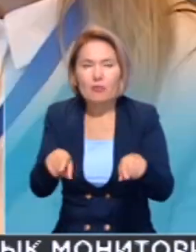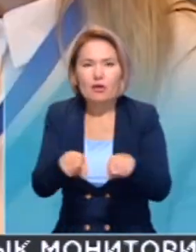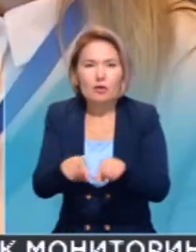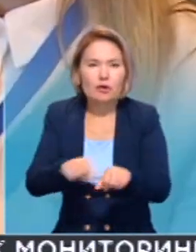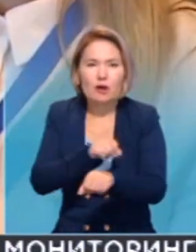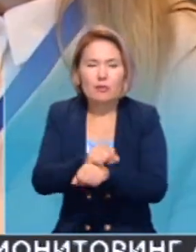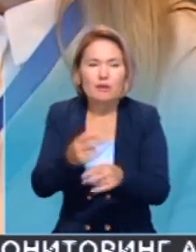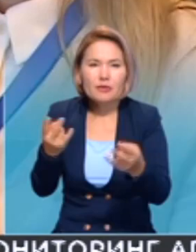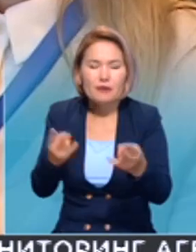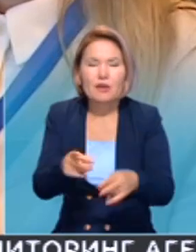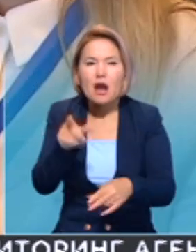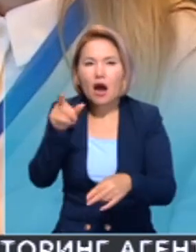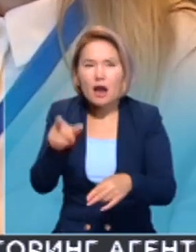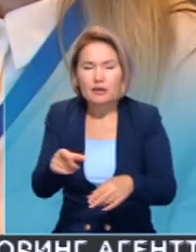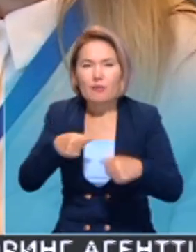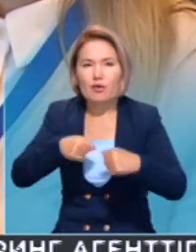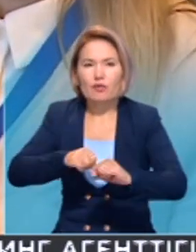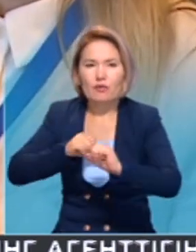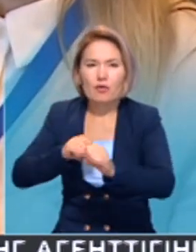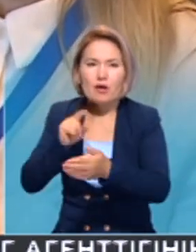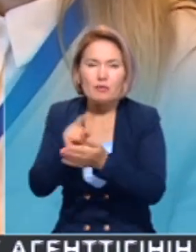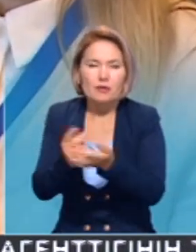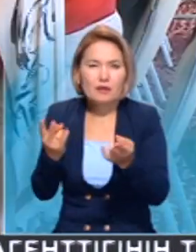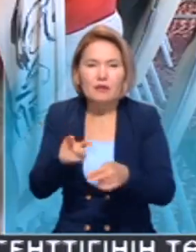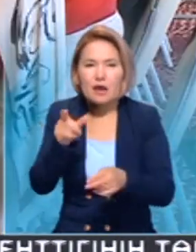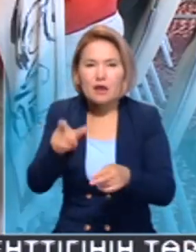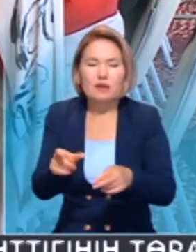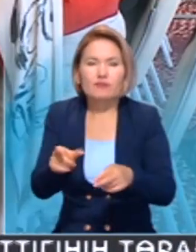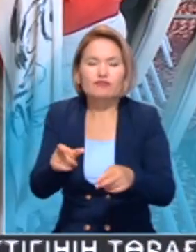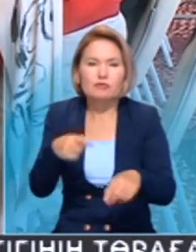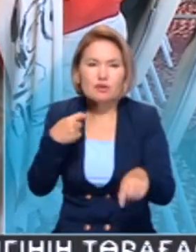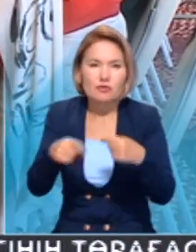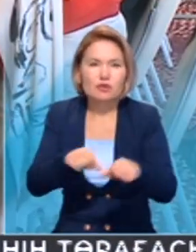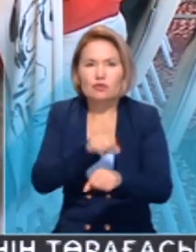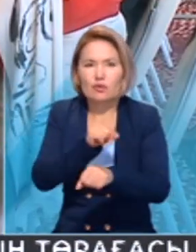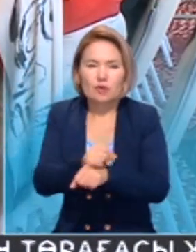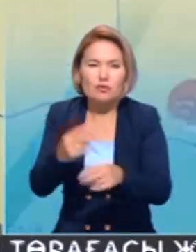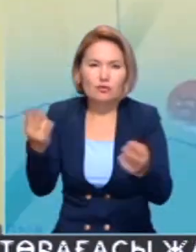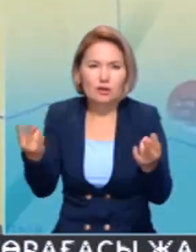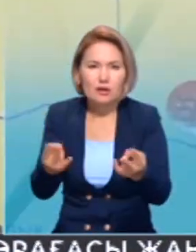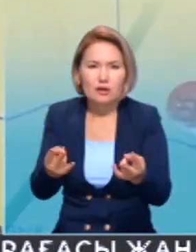ғана адам саудасы тоқтайды, дейді ол.